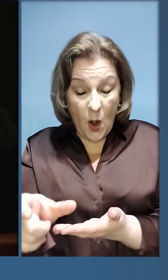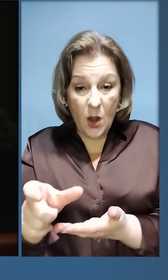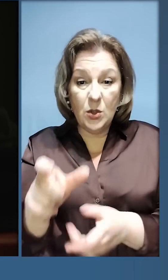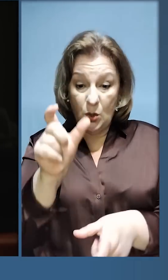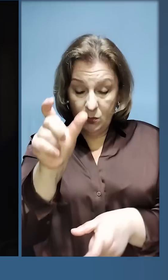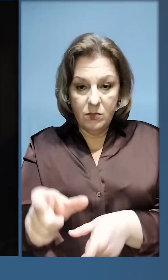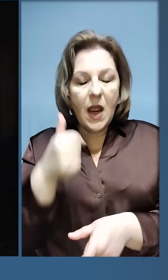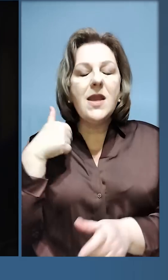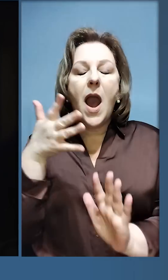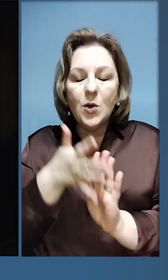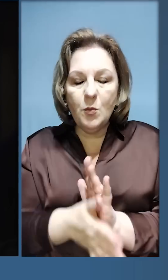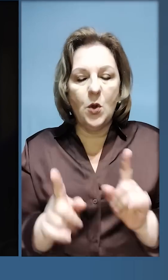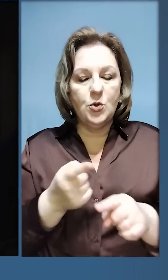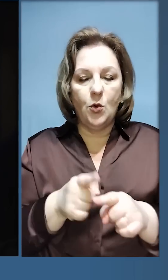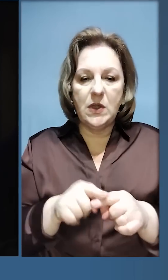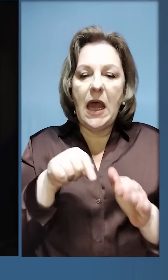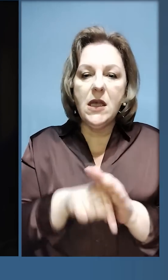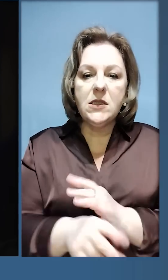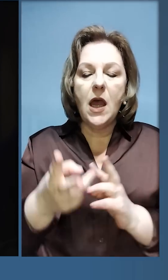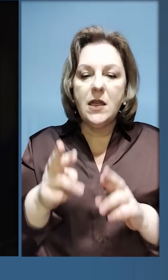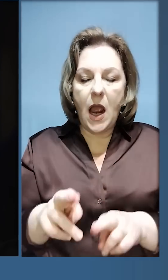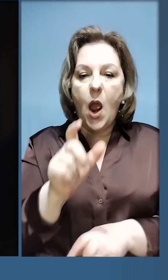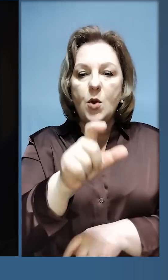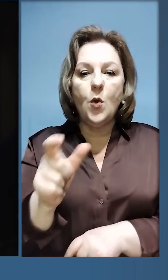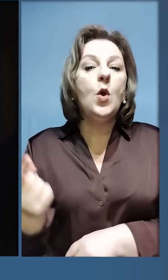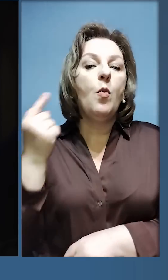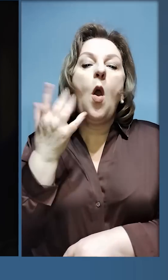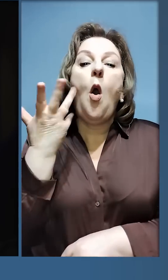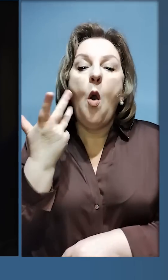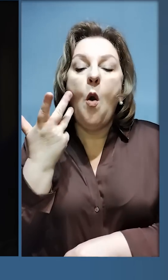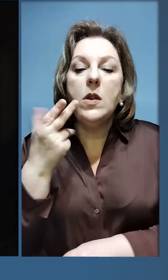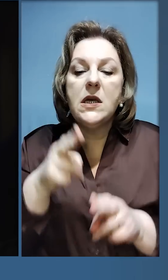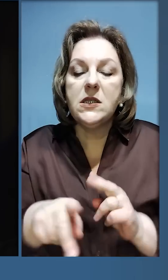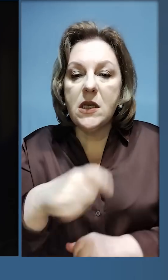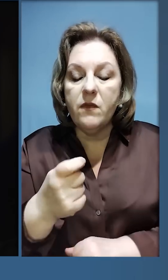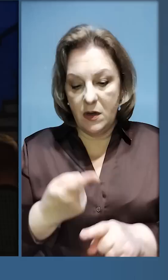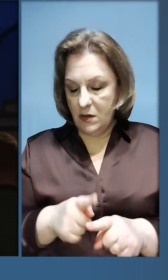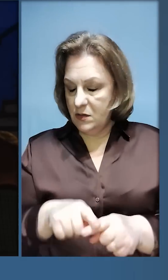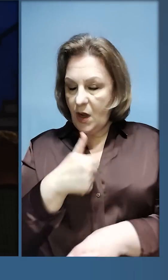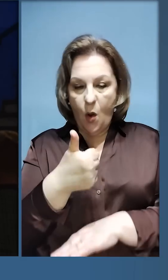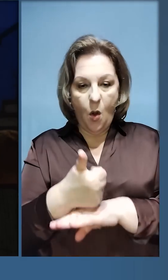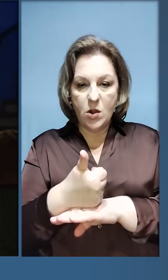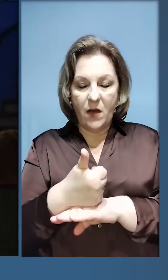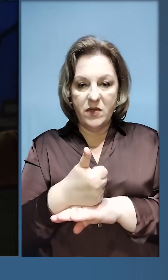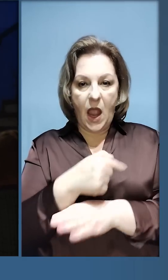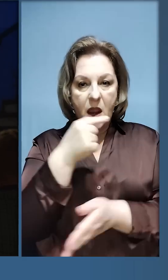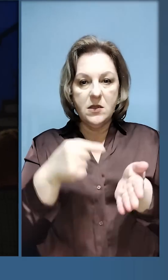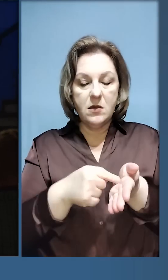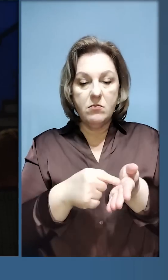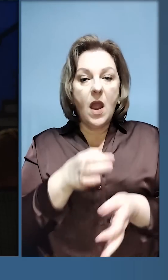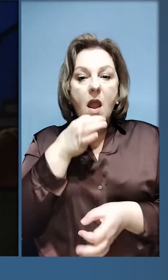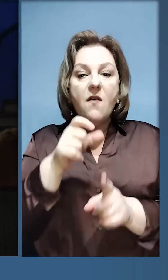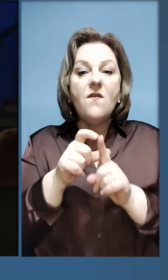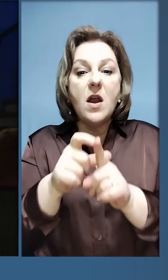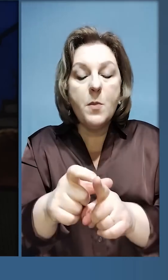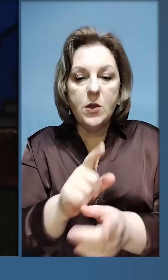Відповідальна людина, і я розумію, що це значить для людей почути, коли закінчиться війна. Тому що це головне питання.